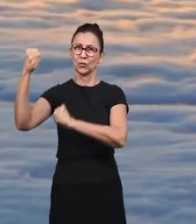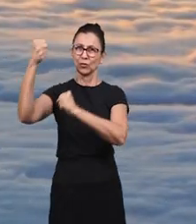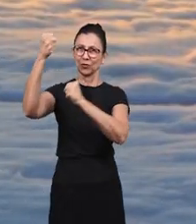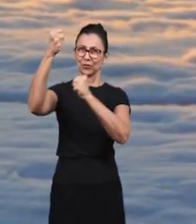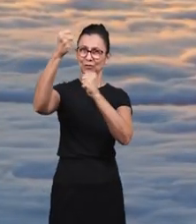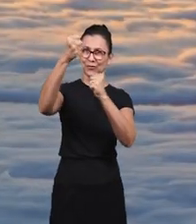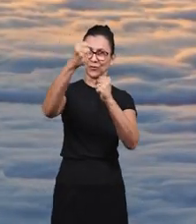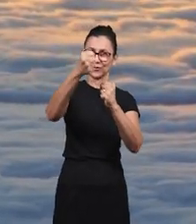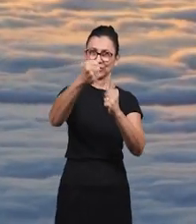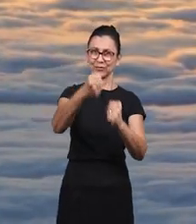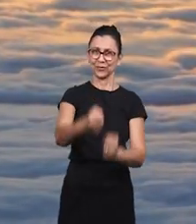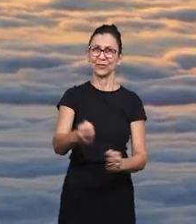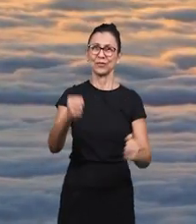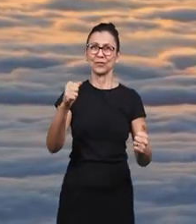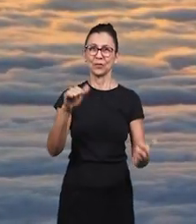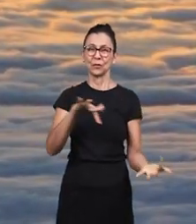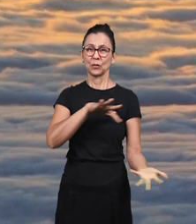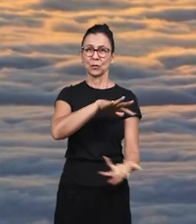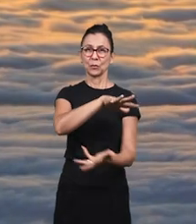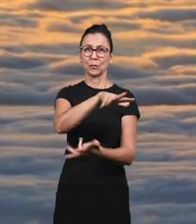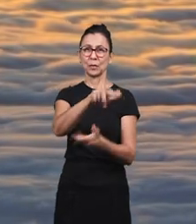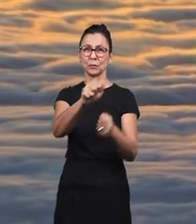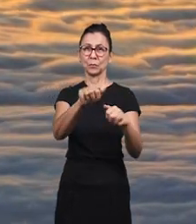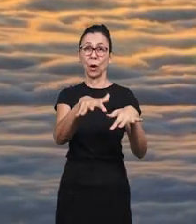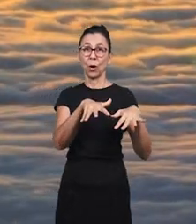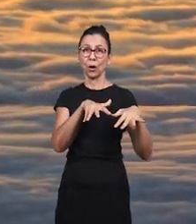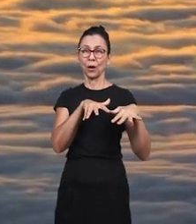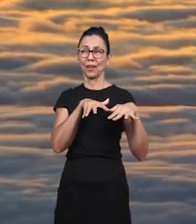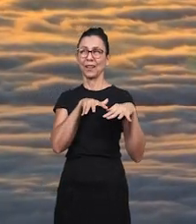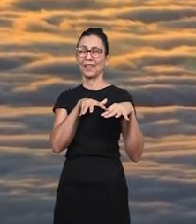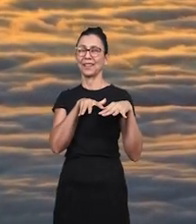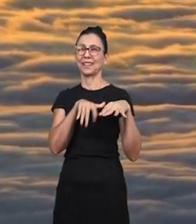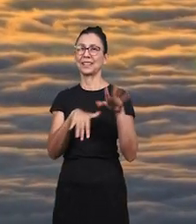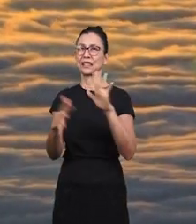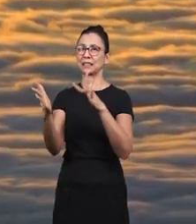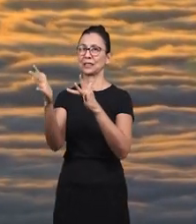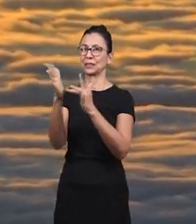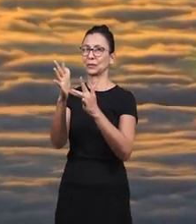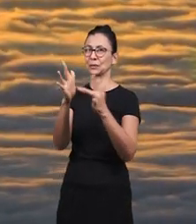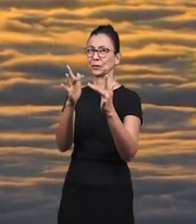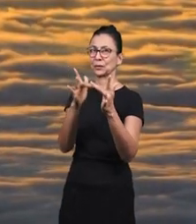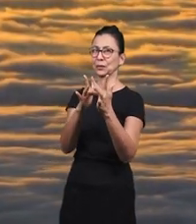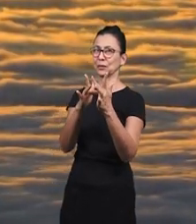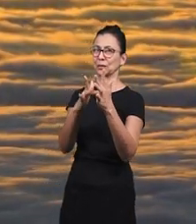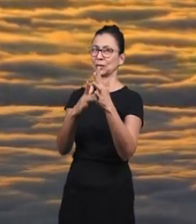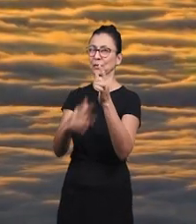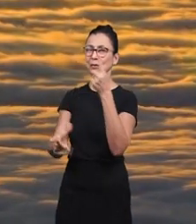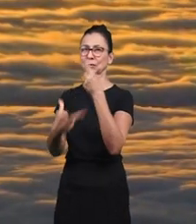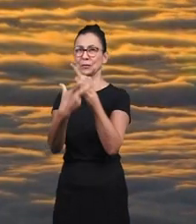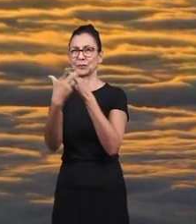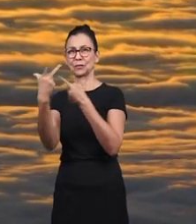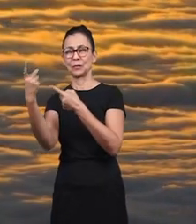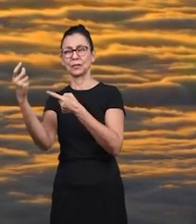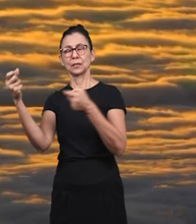paz e santidade toda a terra regerá, vencendo vem